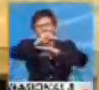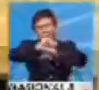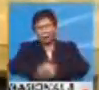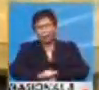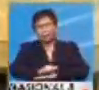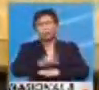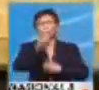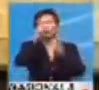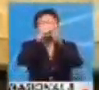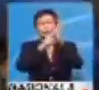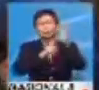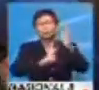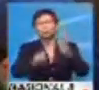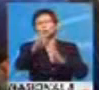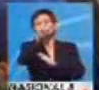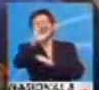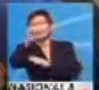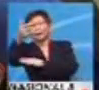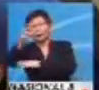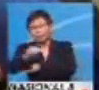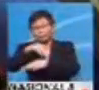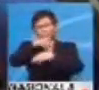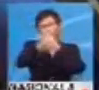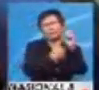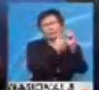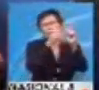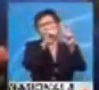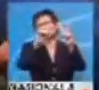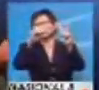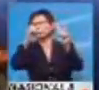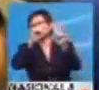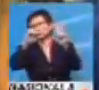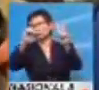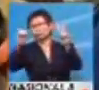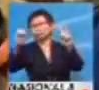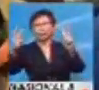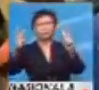dari Universitas Islam antara bangsa Malaysia pada 2004